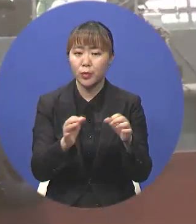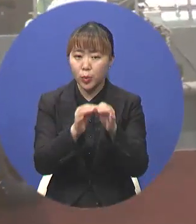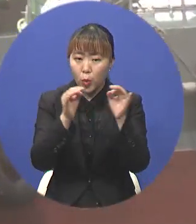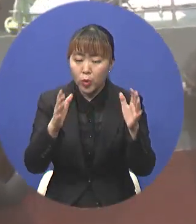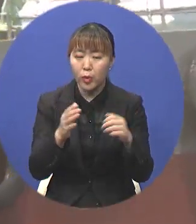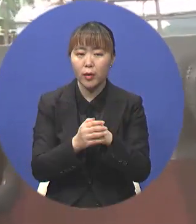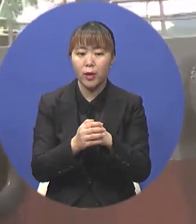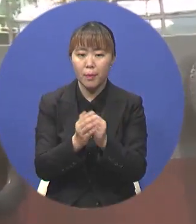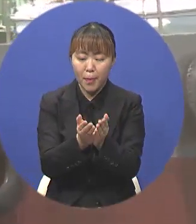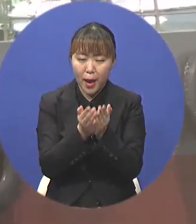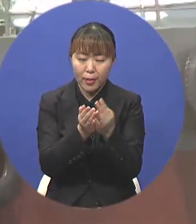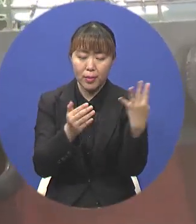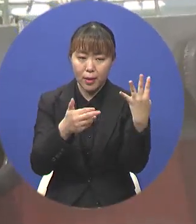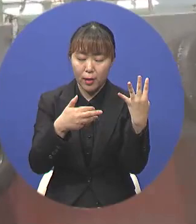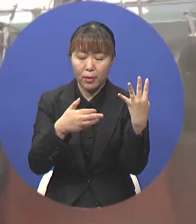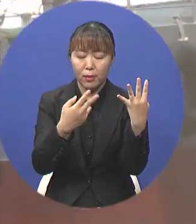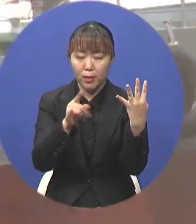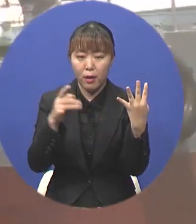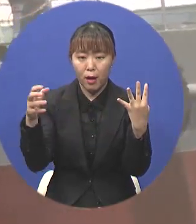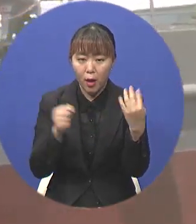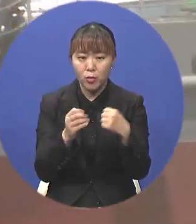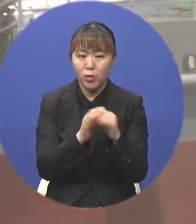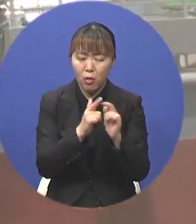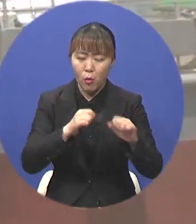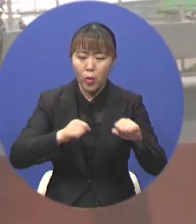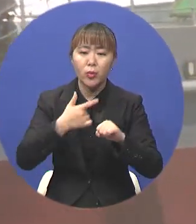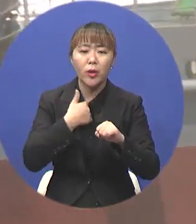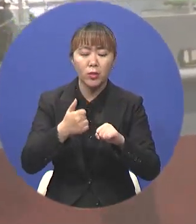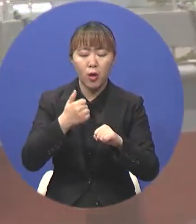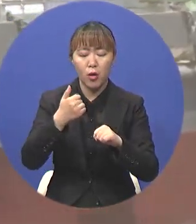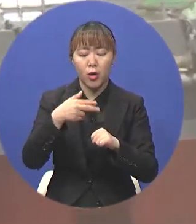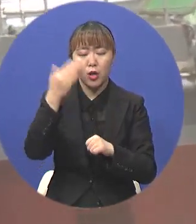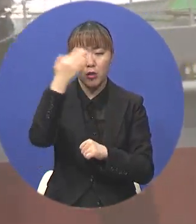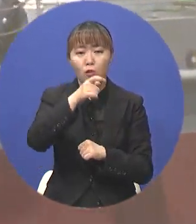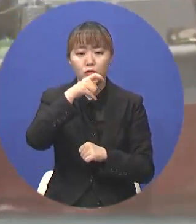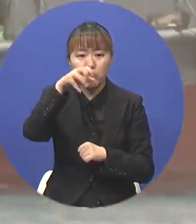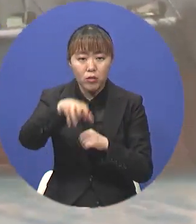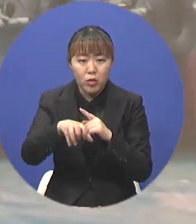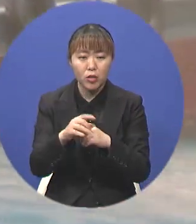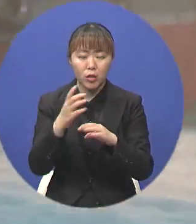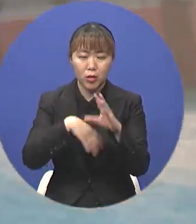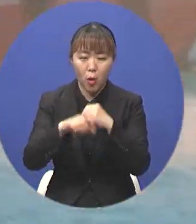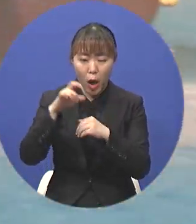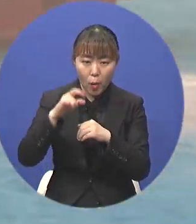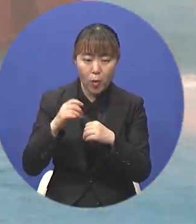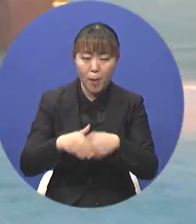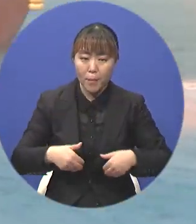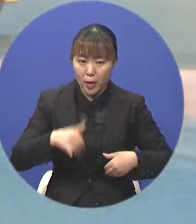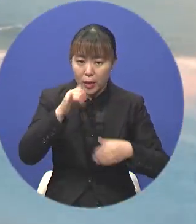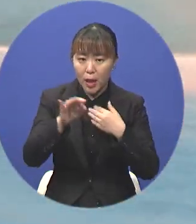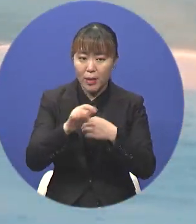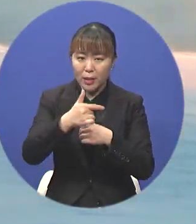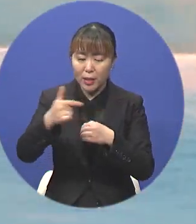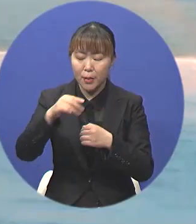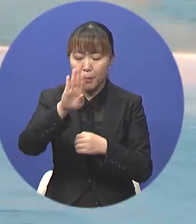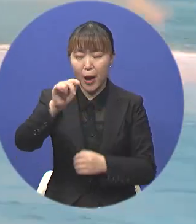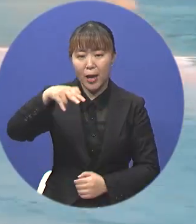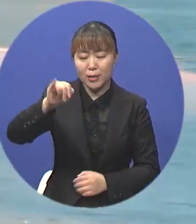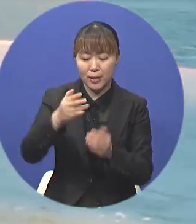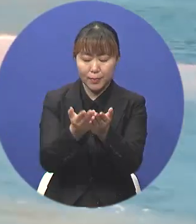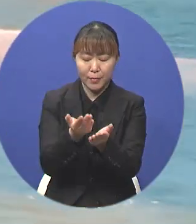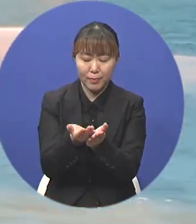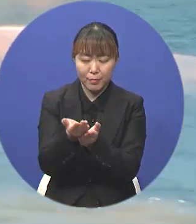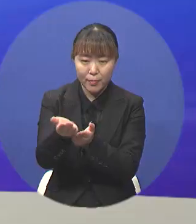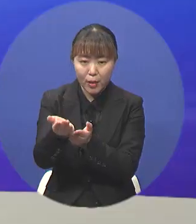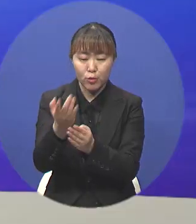어업 지도선 내척으로 적조 예찰 활동을 해온 여수시는 예찰을 더욱 강화하고 필요시 대형 바지선 등을 추가